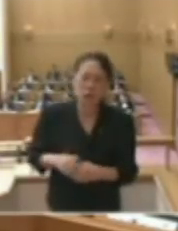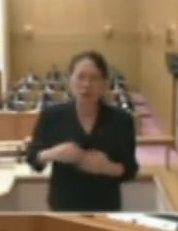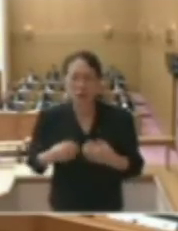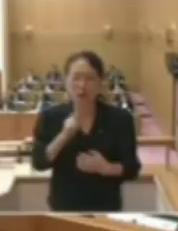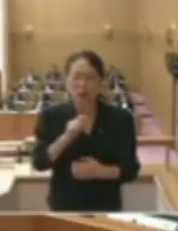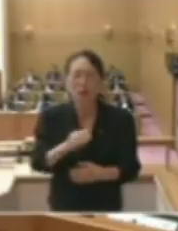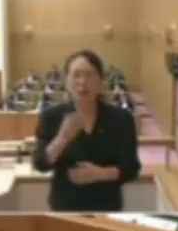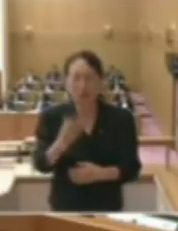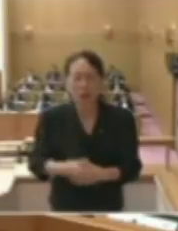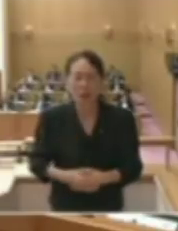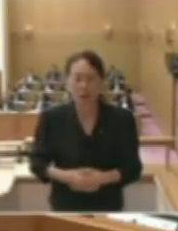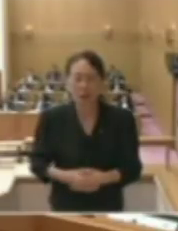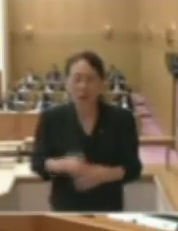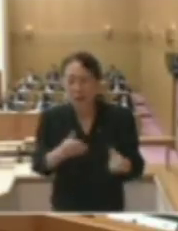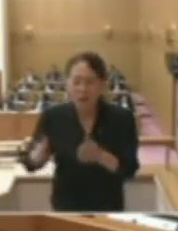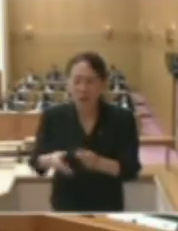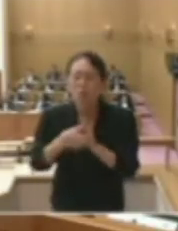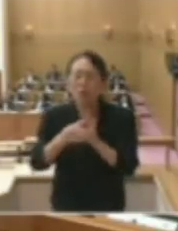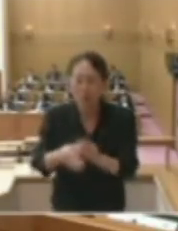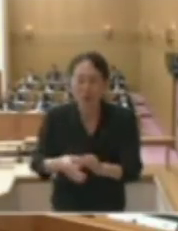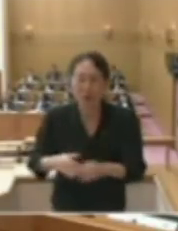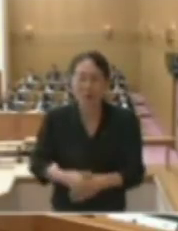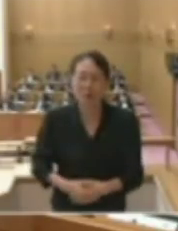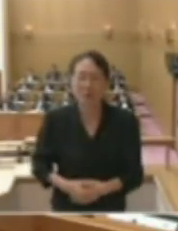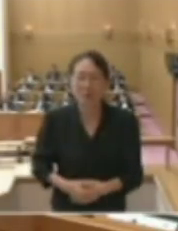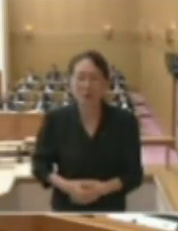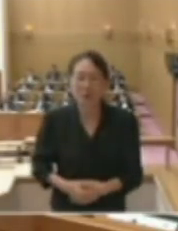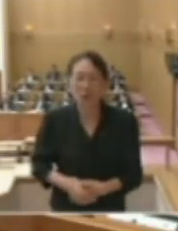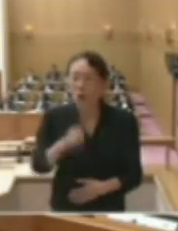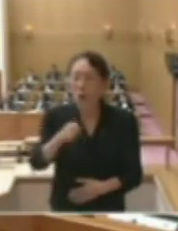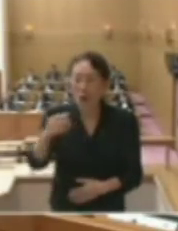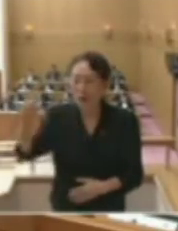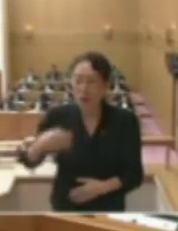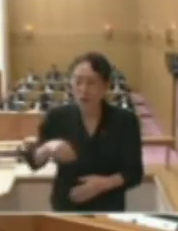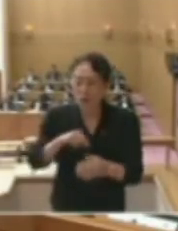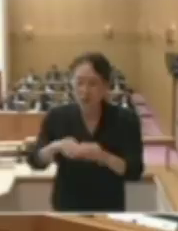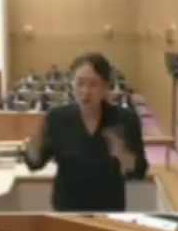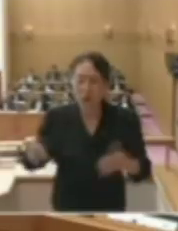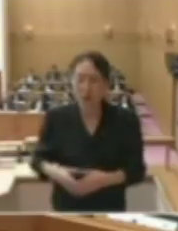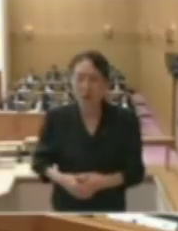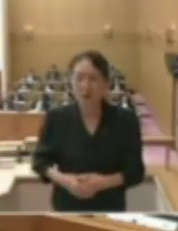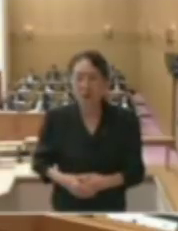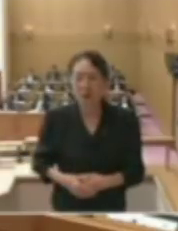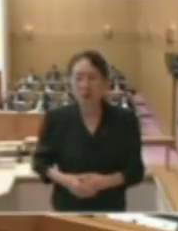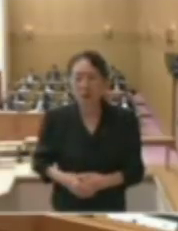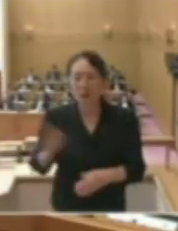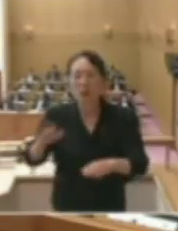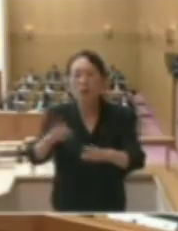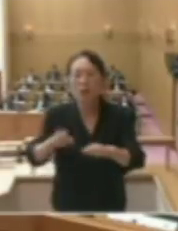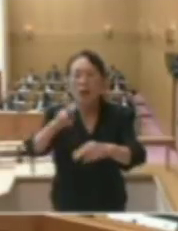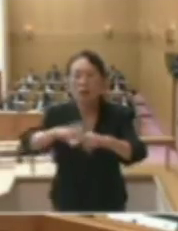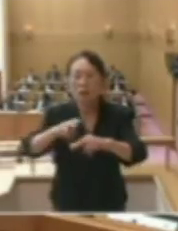ですか。 ちょっと、 はい、続けます。 はい、 お前に言われる必要はない、バカ野郎。本当に ちょっと座ってください。すみ